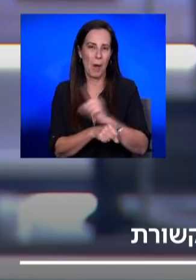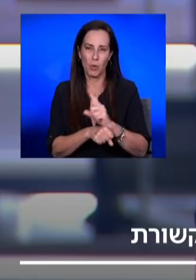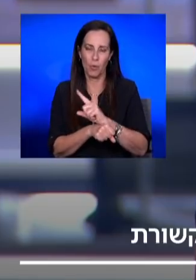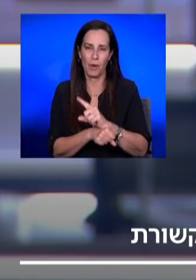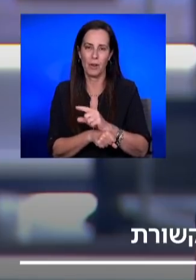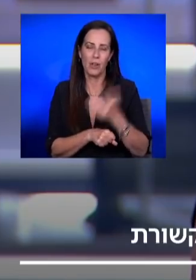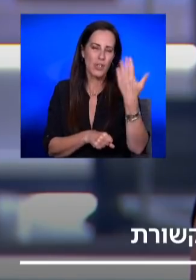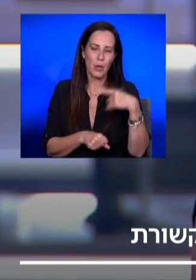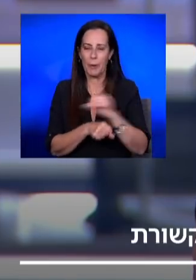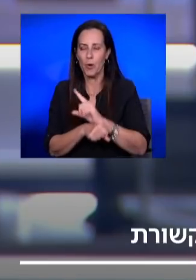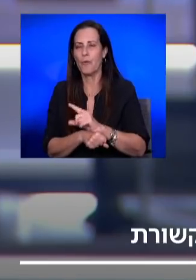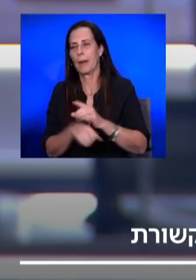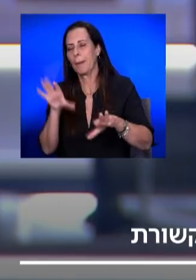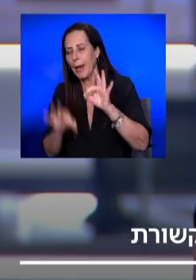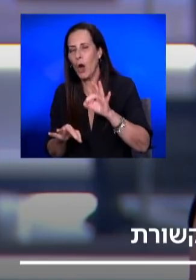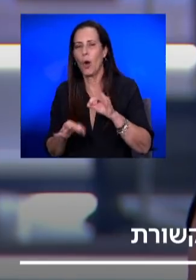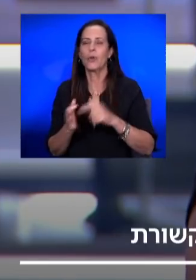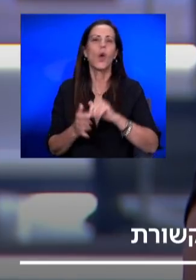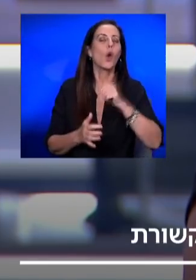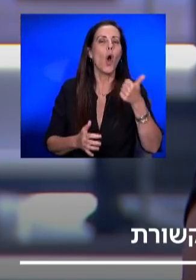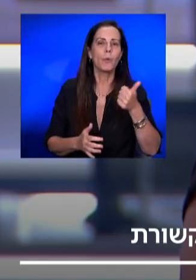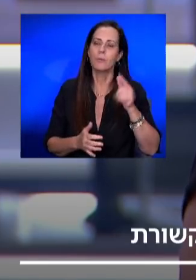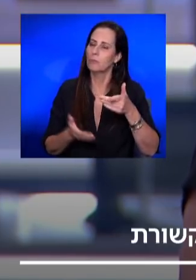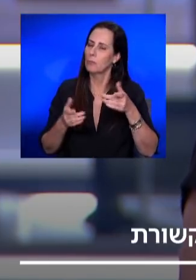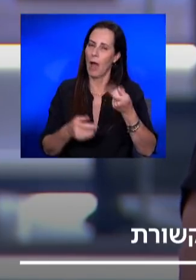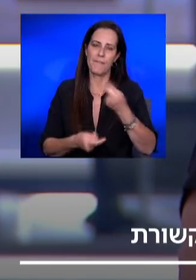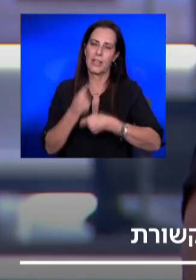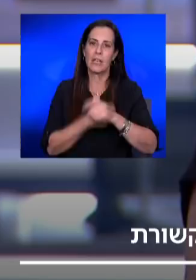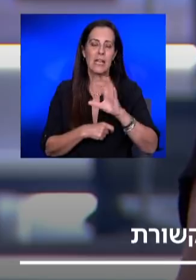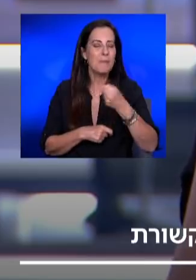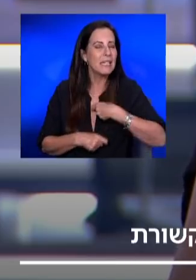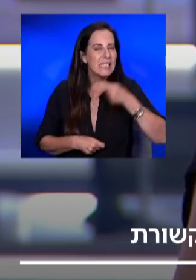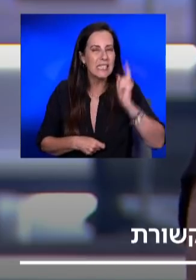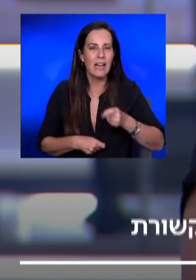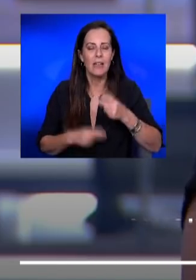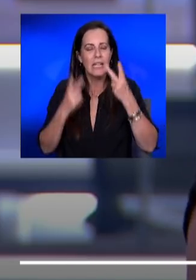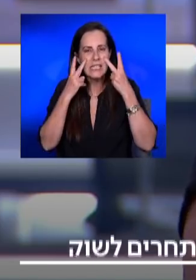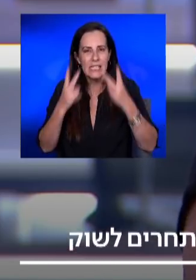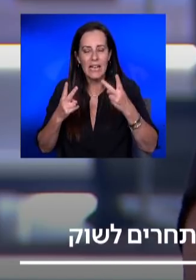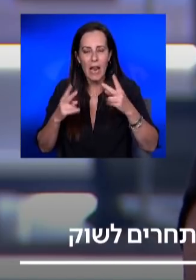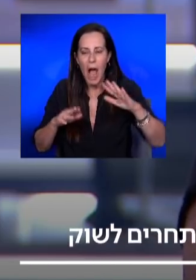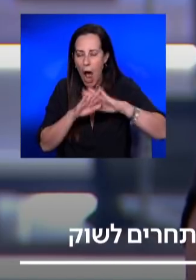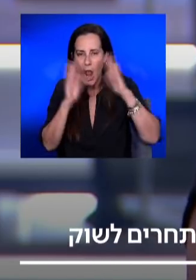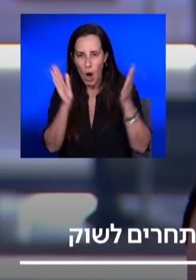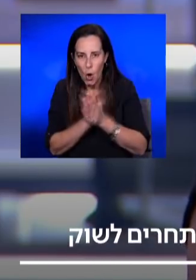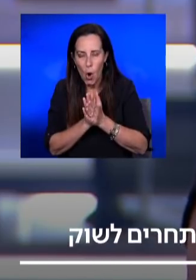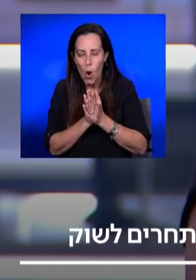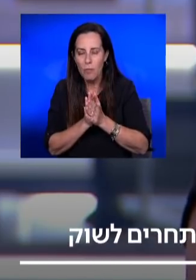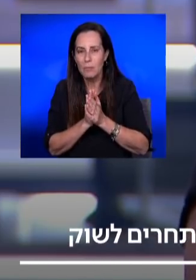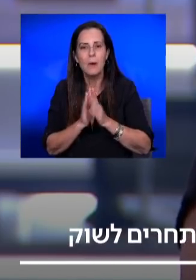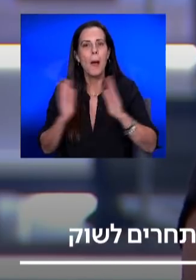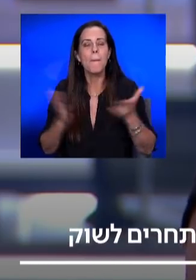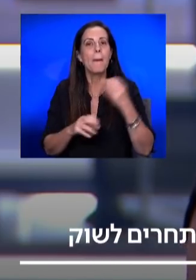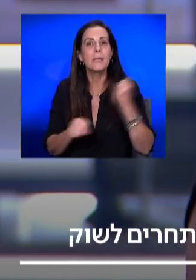היינו בתקופת מעבר, בראש ובראשונה הסקטור הפיננסי, אבל אם אני צריכה להסתכל מלמעלה בגובה 1,000 רגל על מה